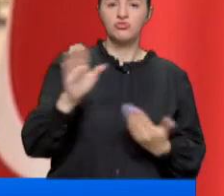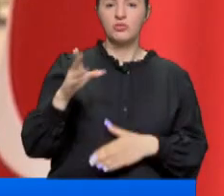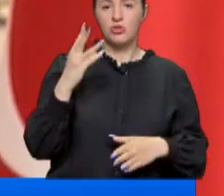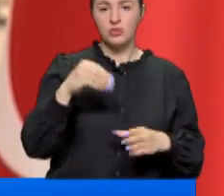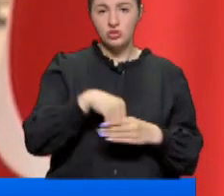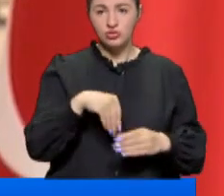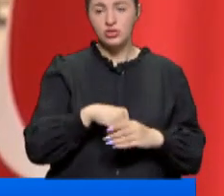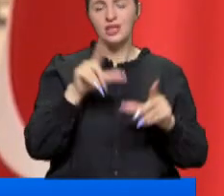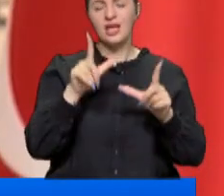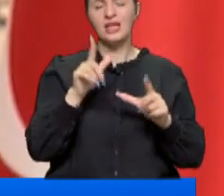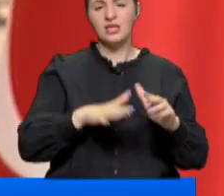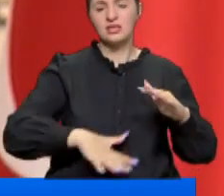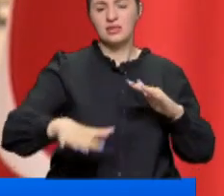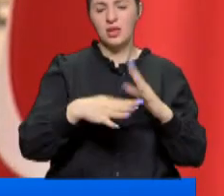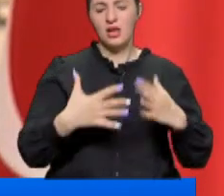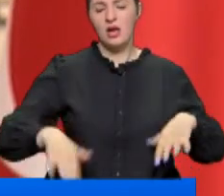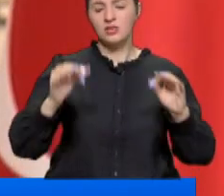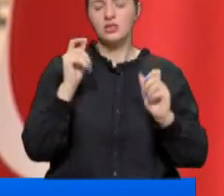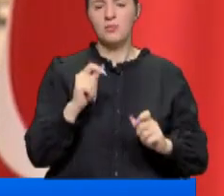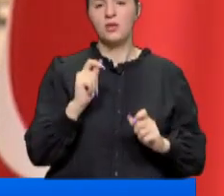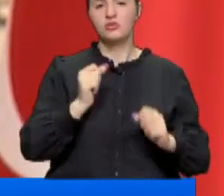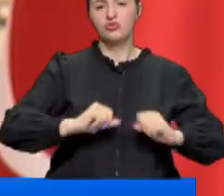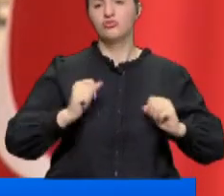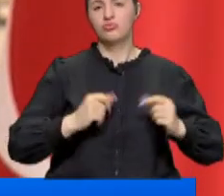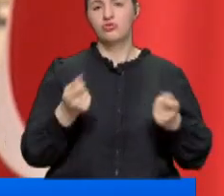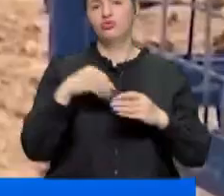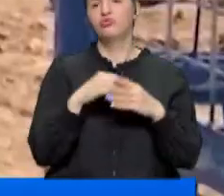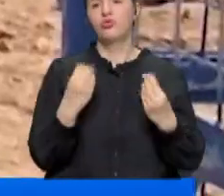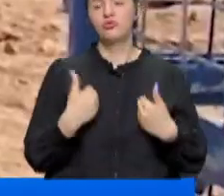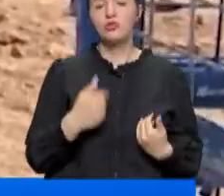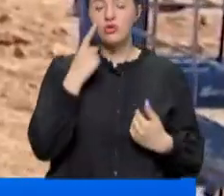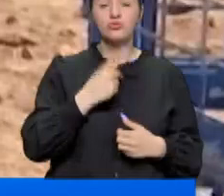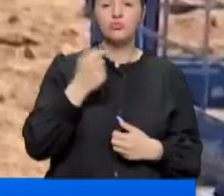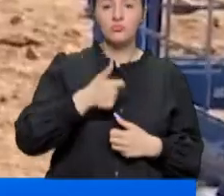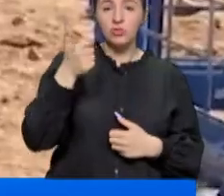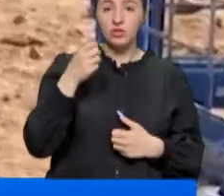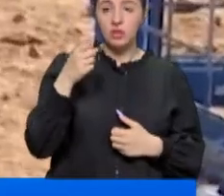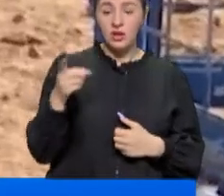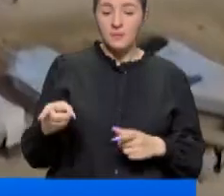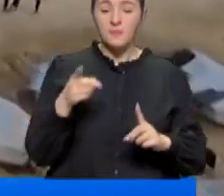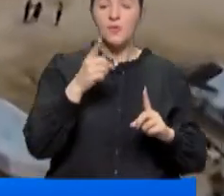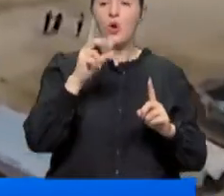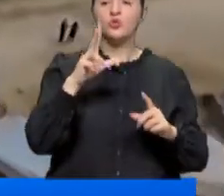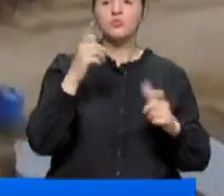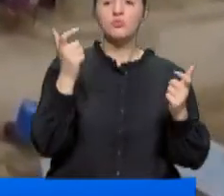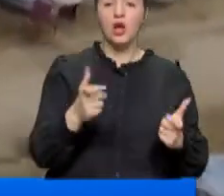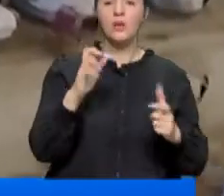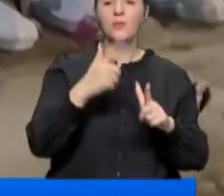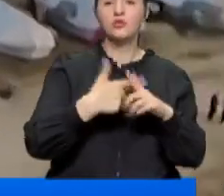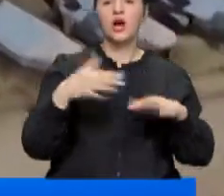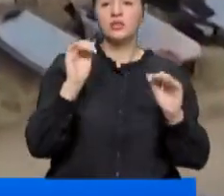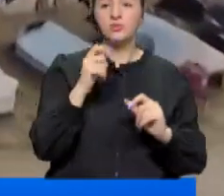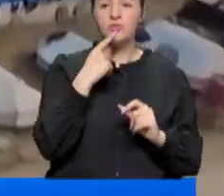dönüşler için gereken zemine hazırlamanın gayreti içinde olacağız Cumhurbaşkanı 13 bölgede proje hazırlanacağını söyledi